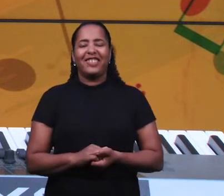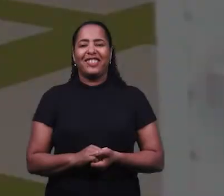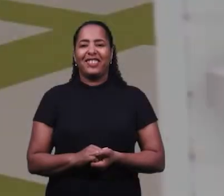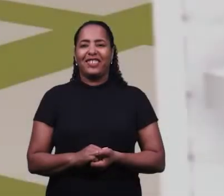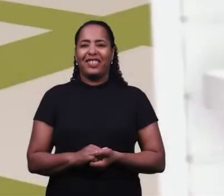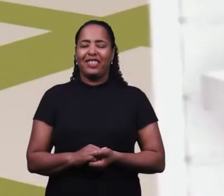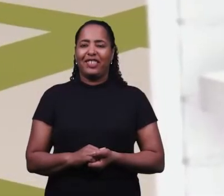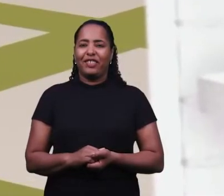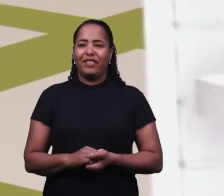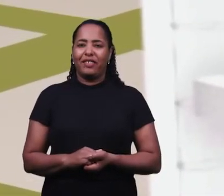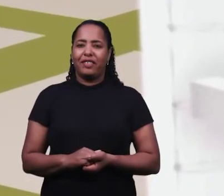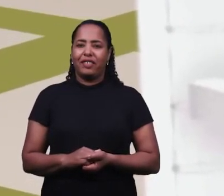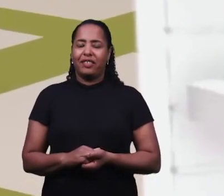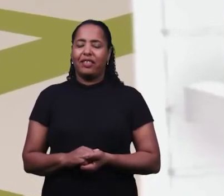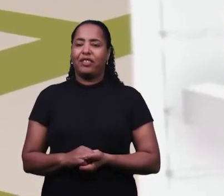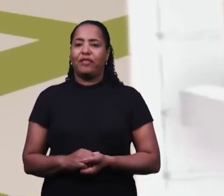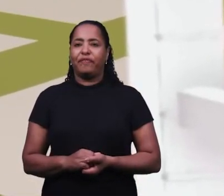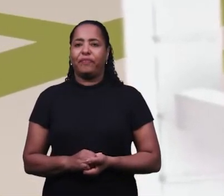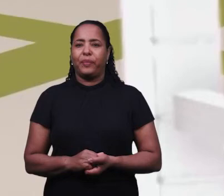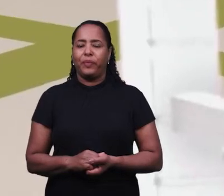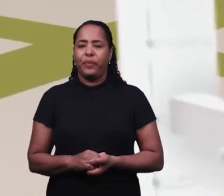étude.